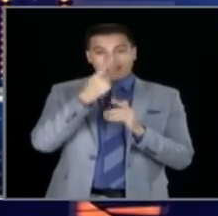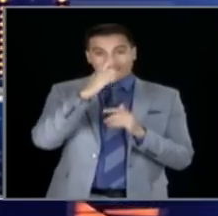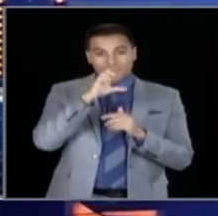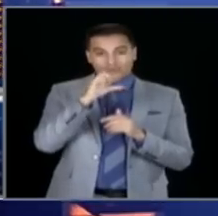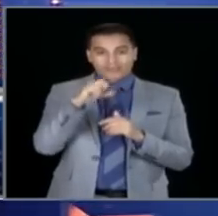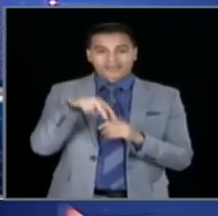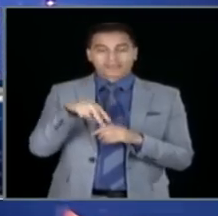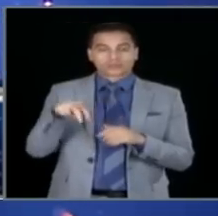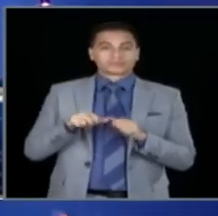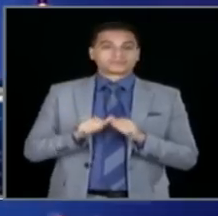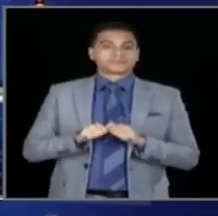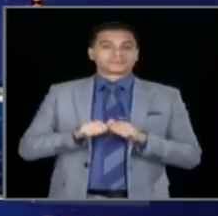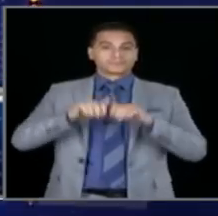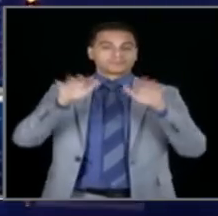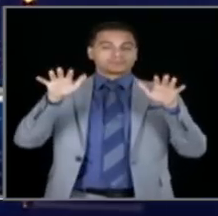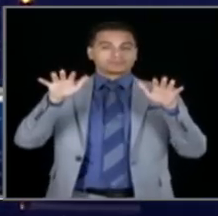12-1988،